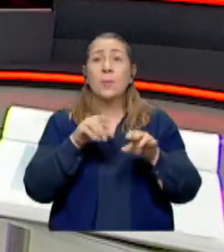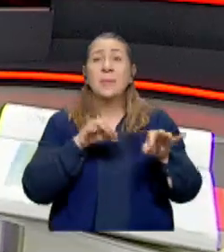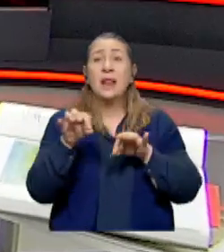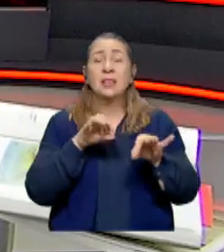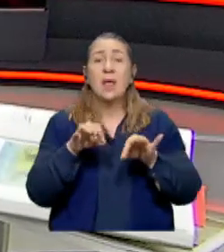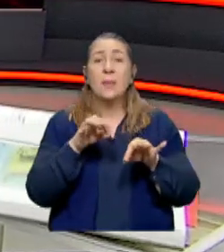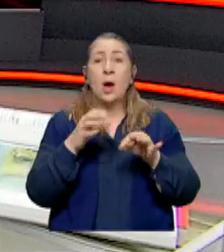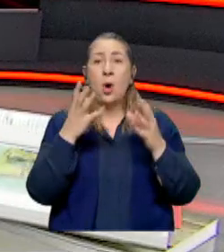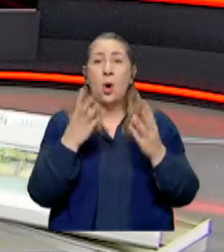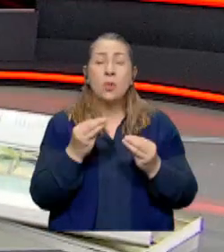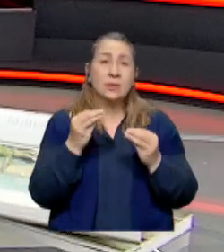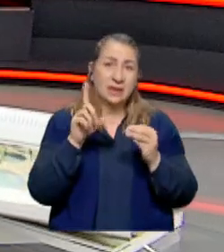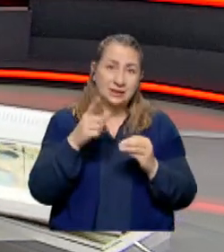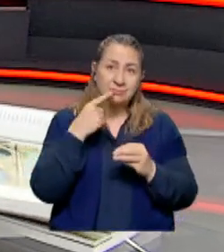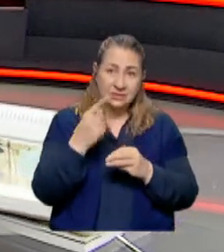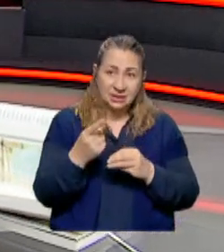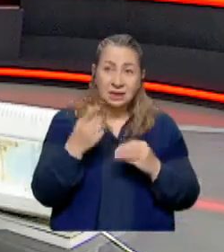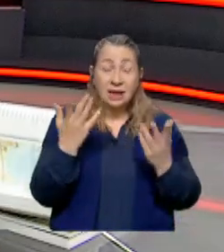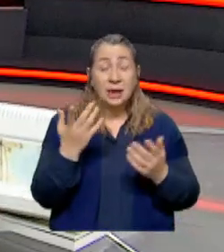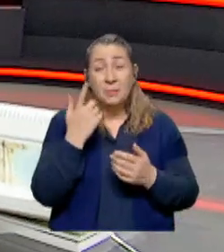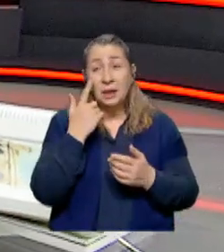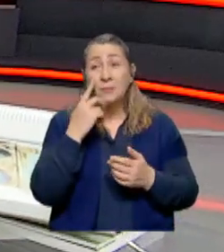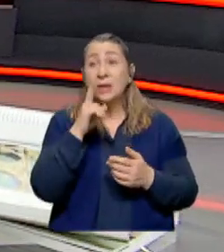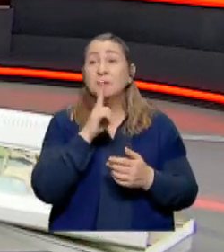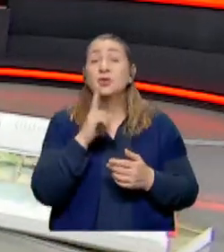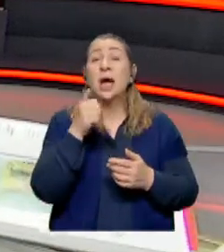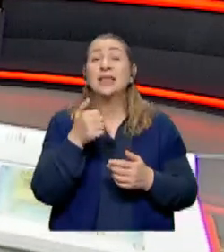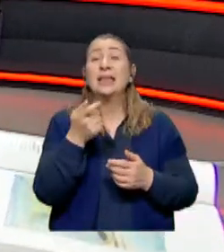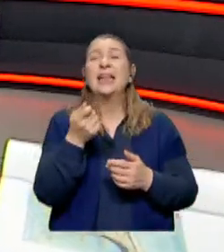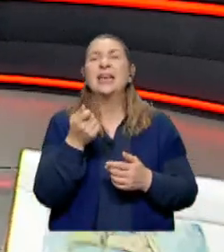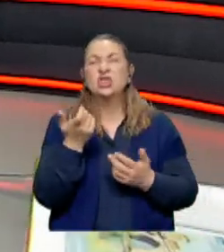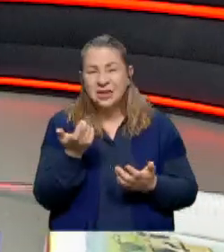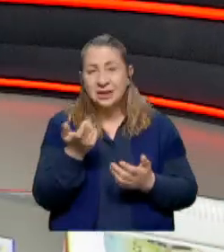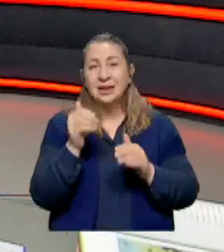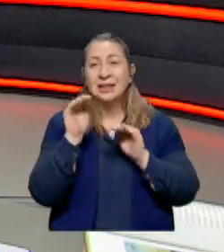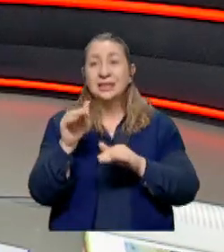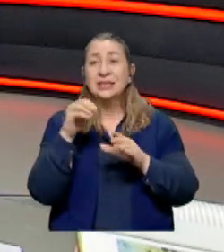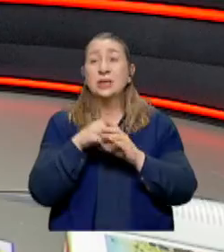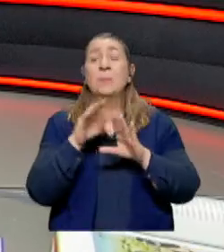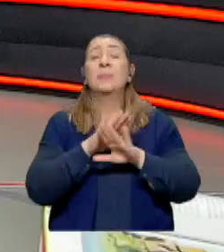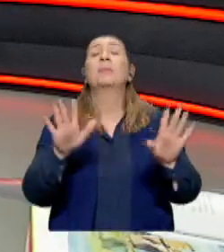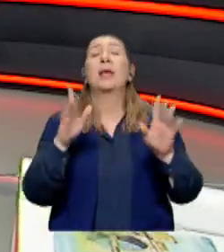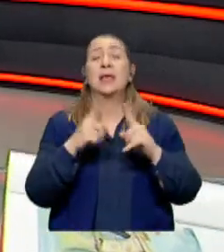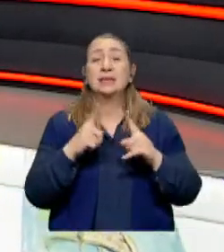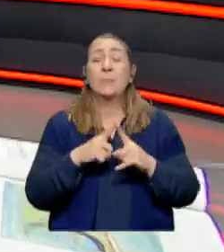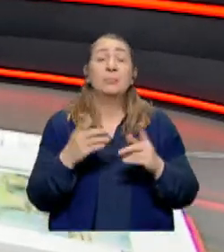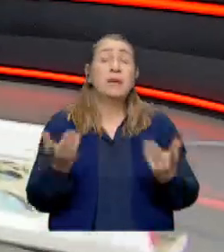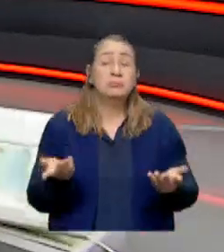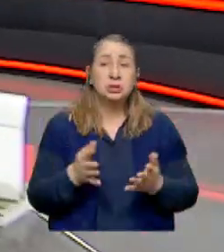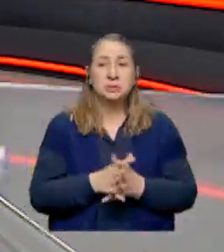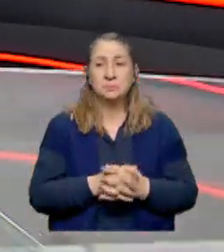planlama aşamasında olduğunu söyledi. Yani bakalım 206 liracık destek için bu bitmeyen hesap neymiş